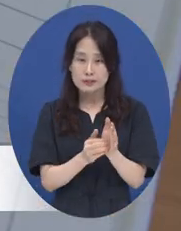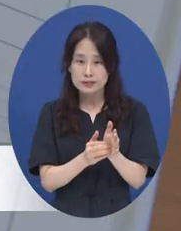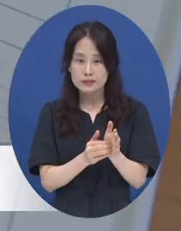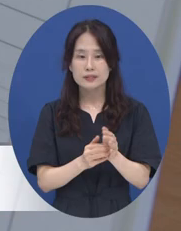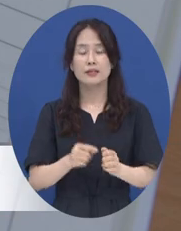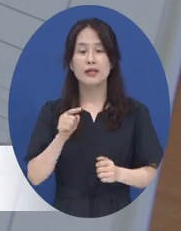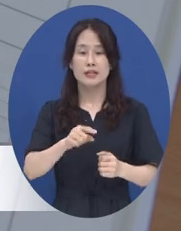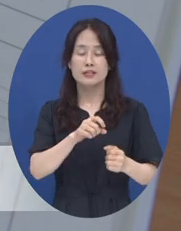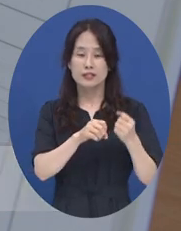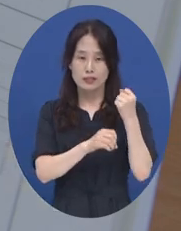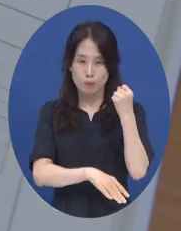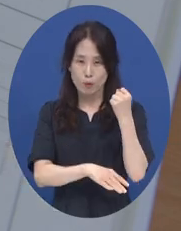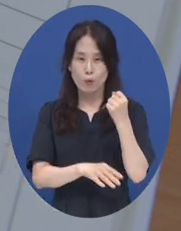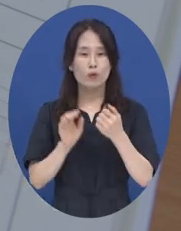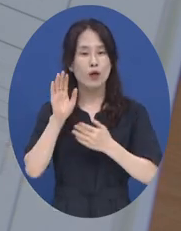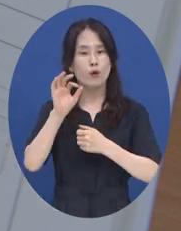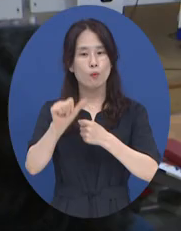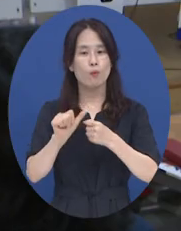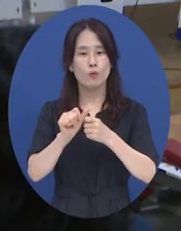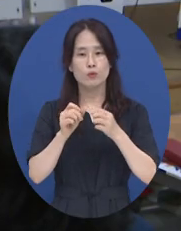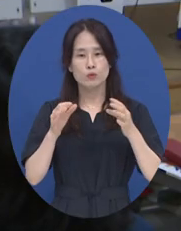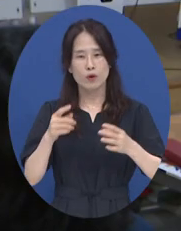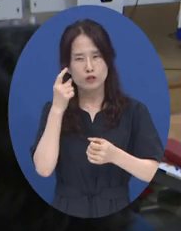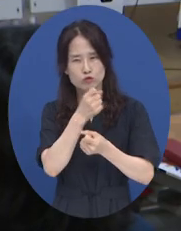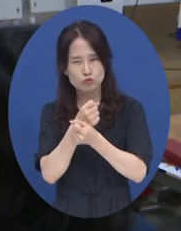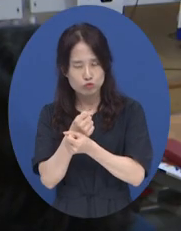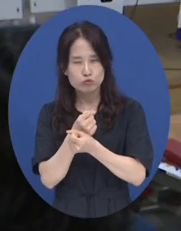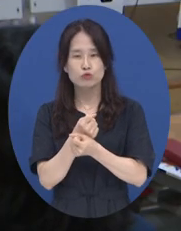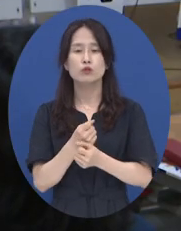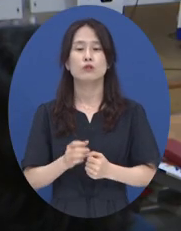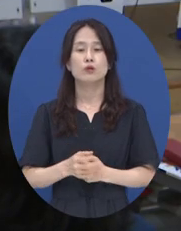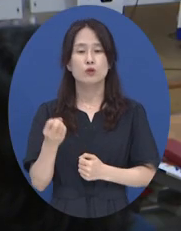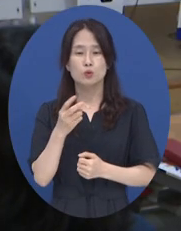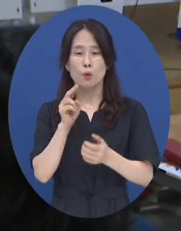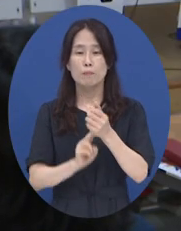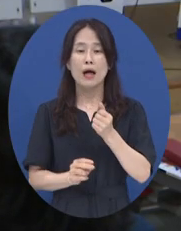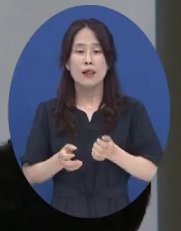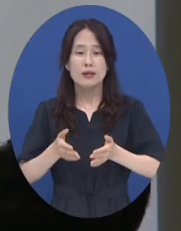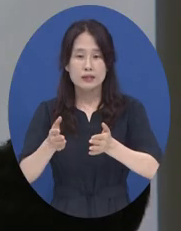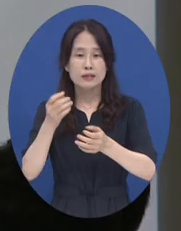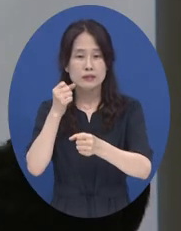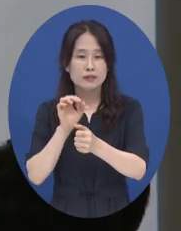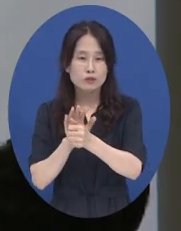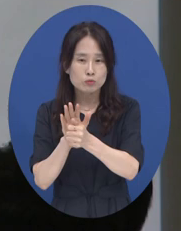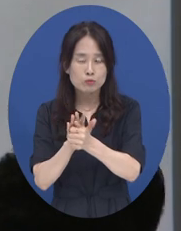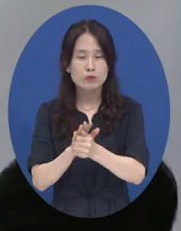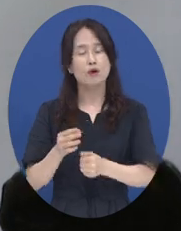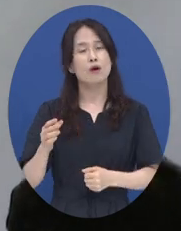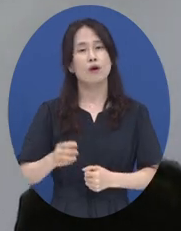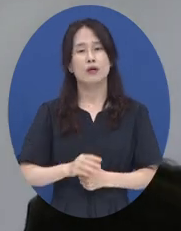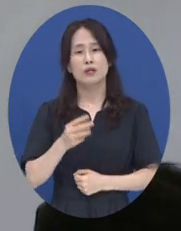이를 토대로 향후 5년간 연구개발과 판로 지원 등에 최소